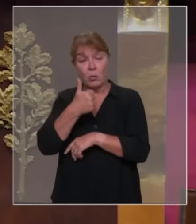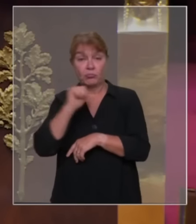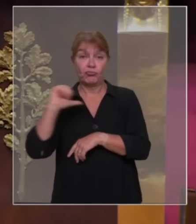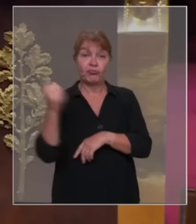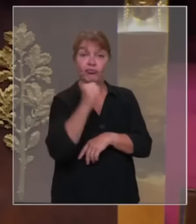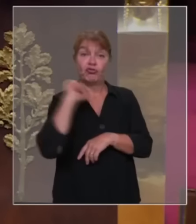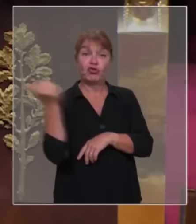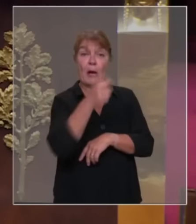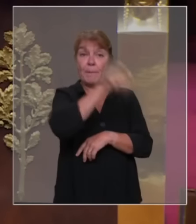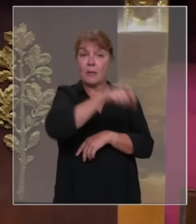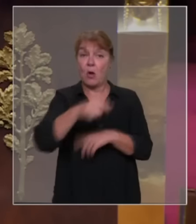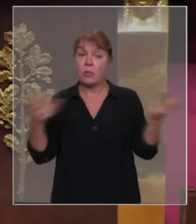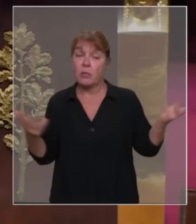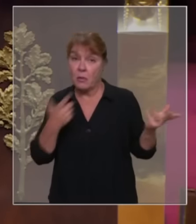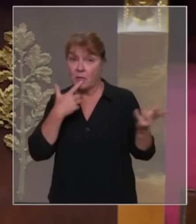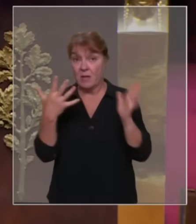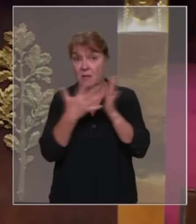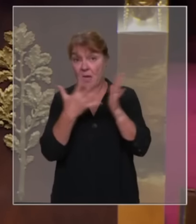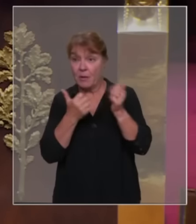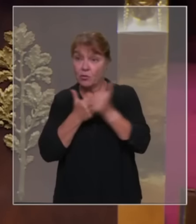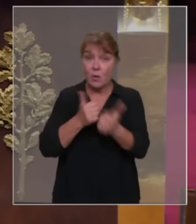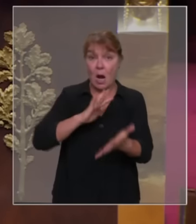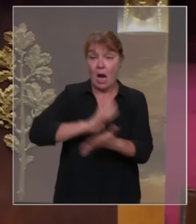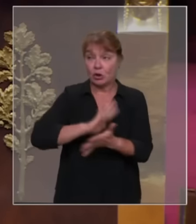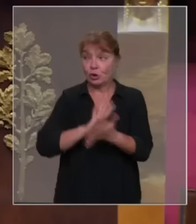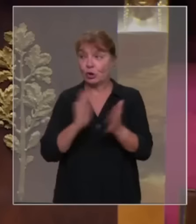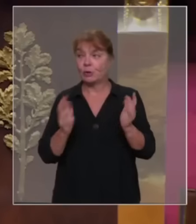chaque Français, quel que soit son âge.